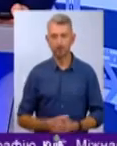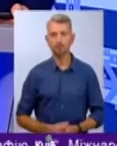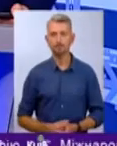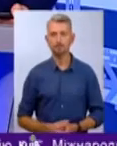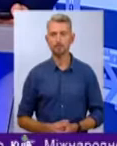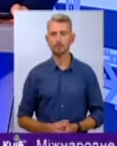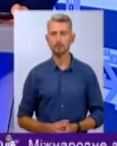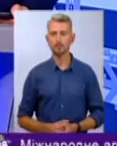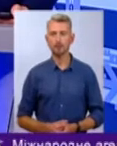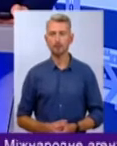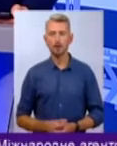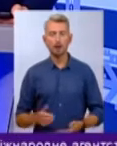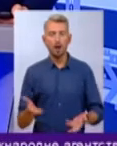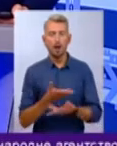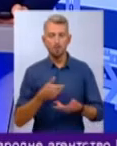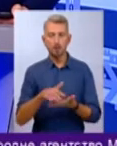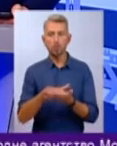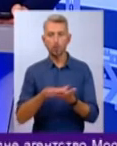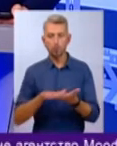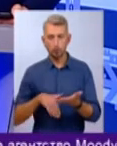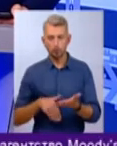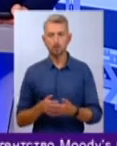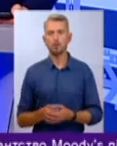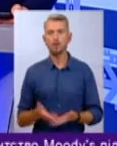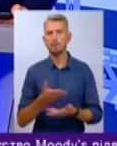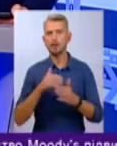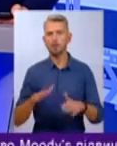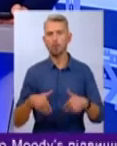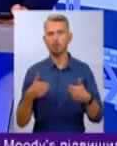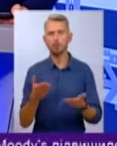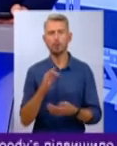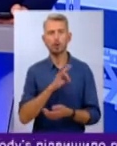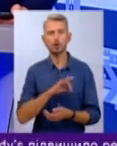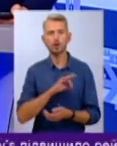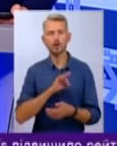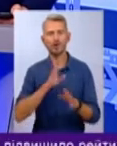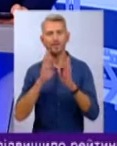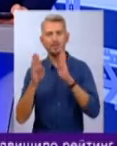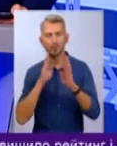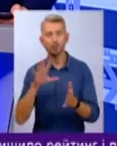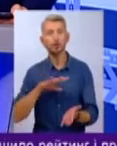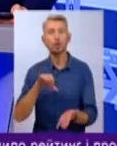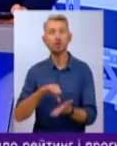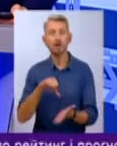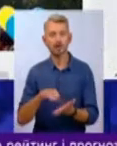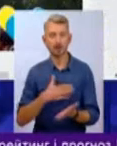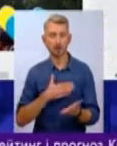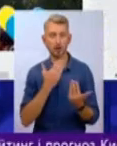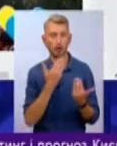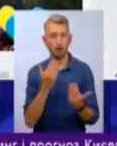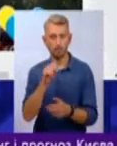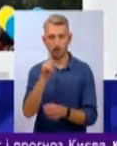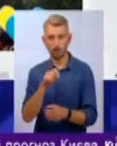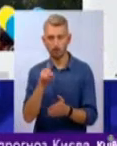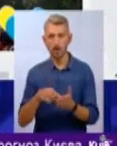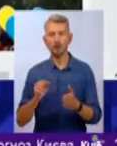Ну, а ми продовжуємо. Ми пропонуємо користувачам Facebook стати учасниками нашого опитування. На